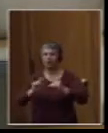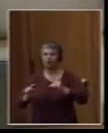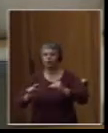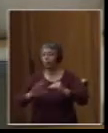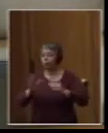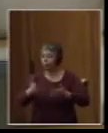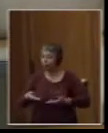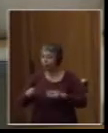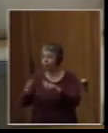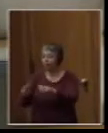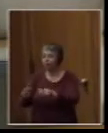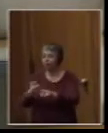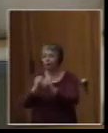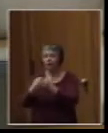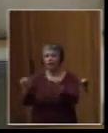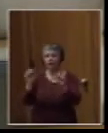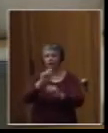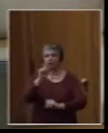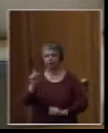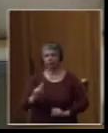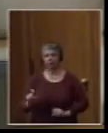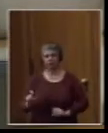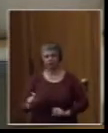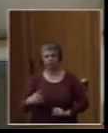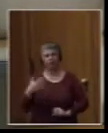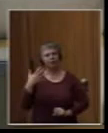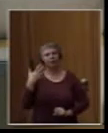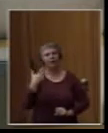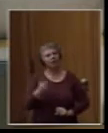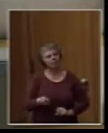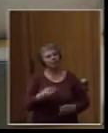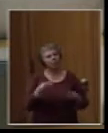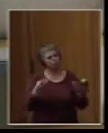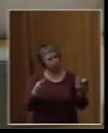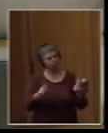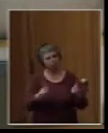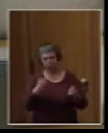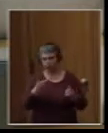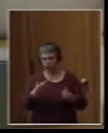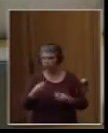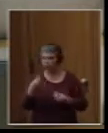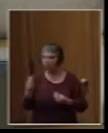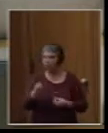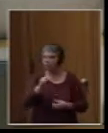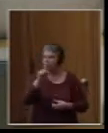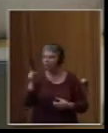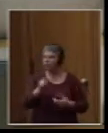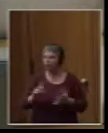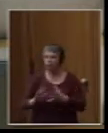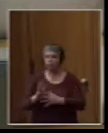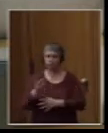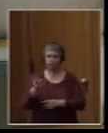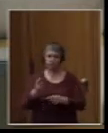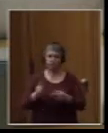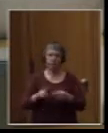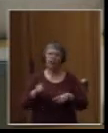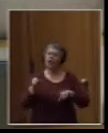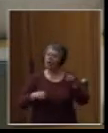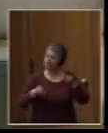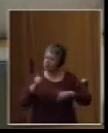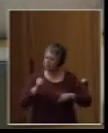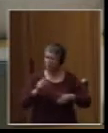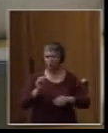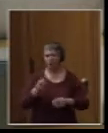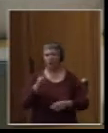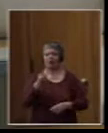Κυρίες και κύριοι, κάποιες από τις πολιτικές που βελτιώνουν τη ζωή των ατόμων με αναπηρίες έχουν κόστος, απαιτούν χρόνο, αλλά σε καμία περίπτωση